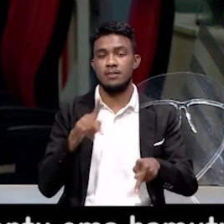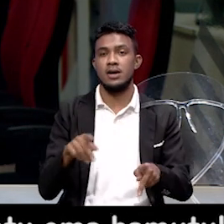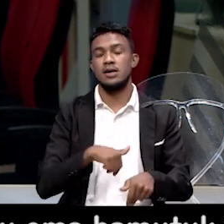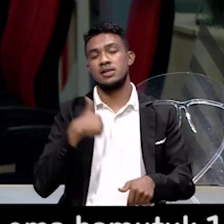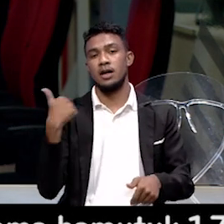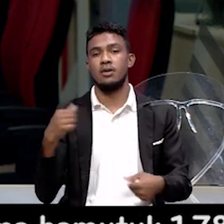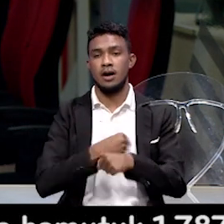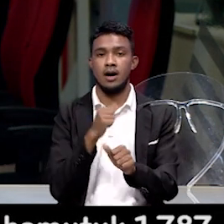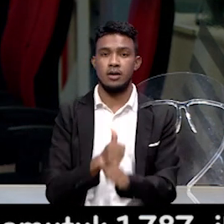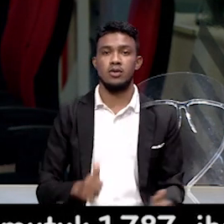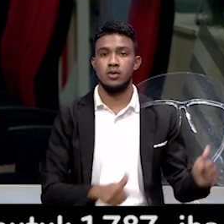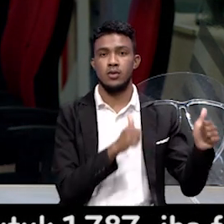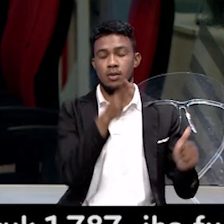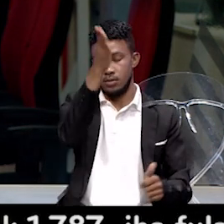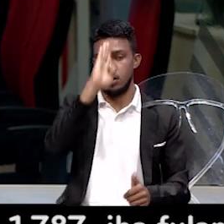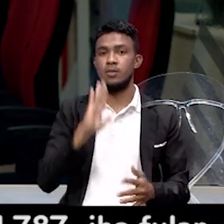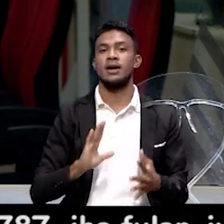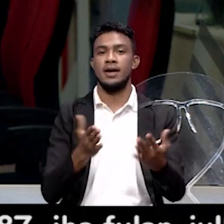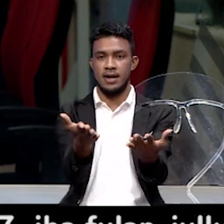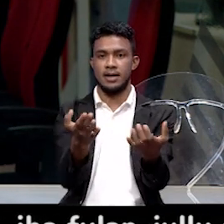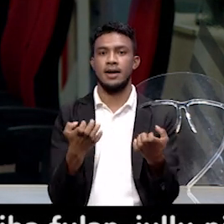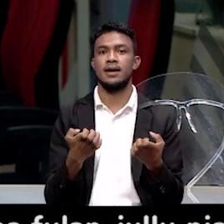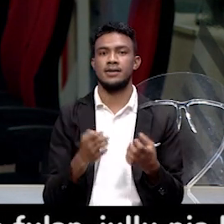maromak nia hakarak.